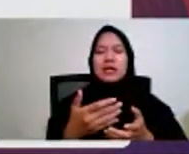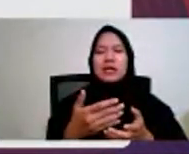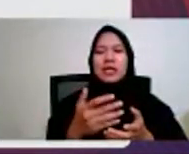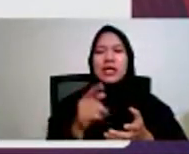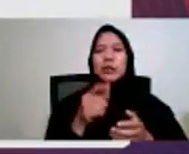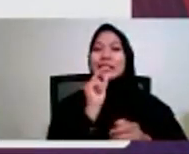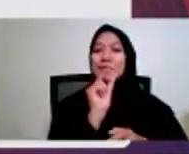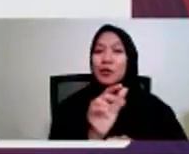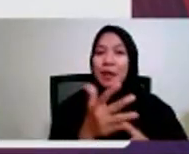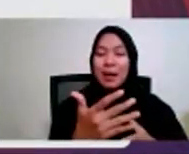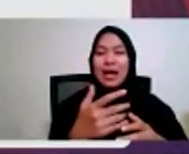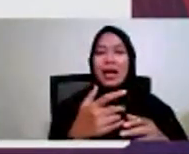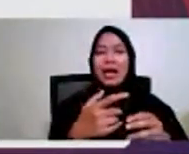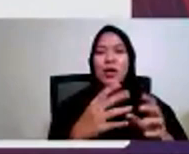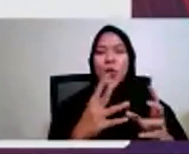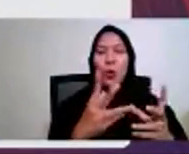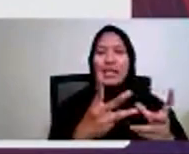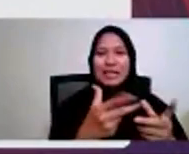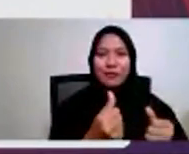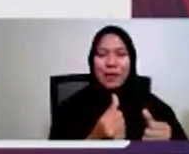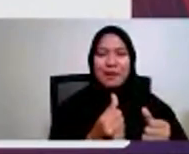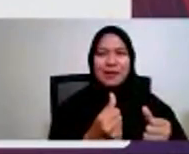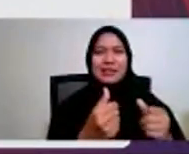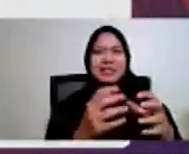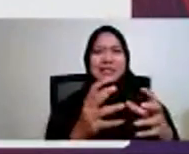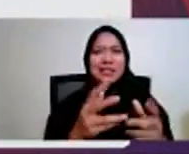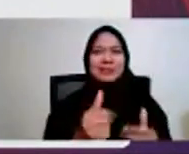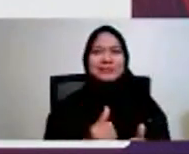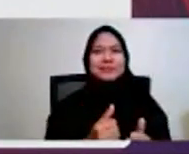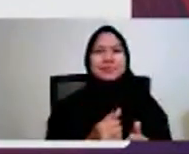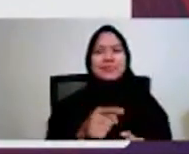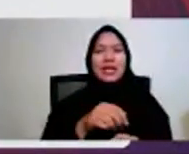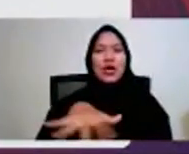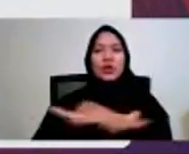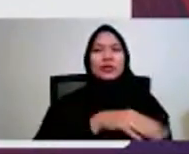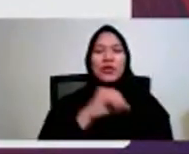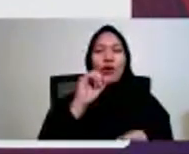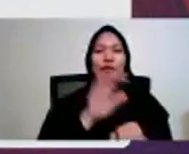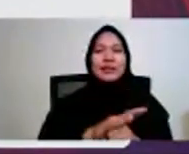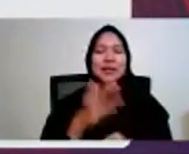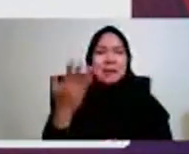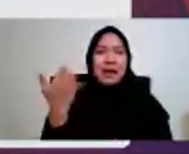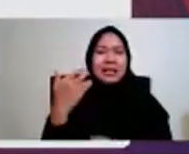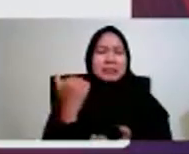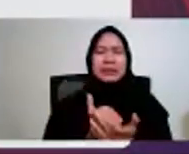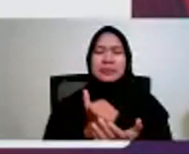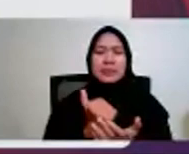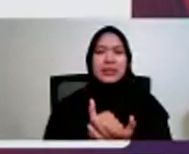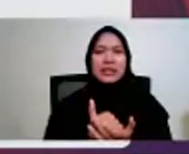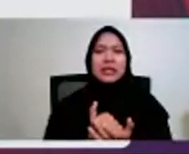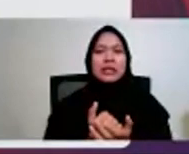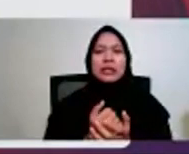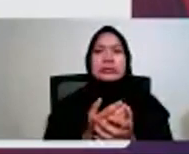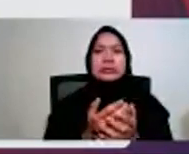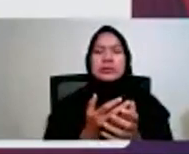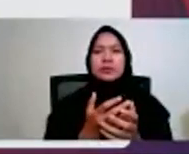kuantitatif isi dalam kondisi-kondisi yang kofit kemarin yang krisisnya betul-betul multidimensi